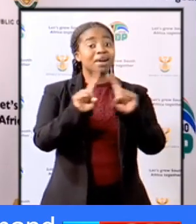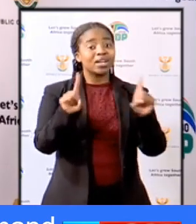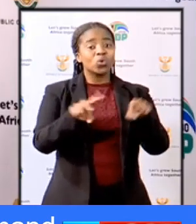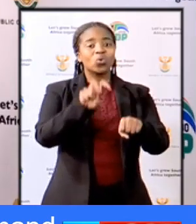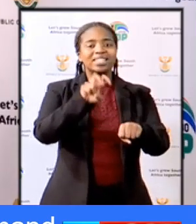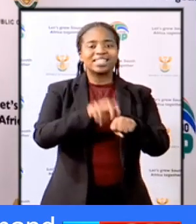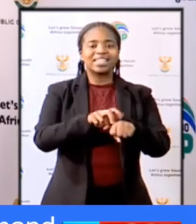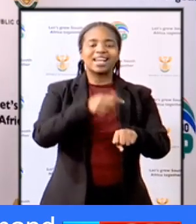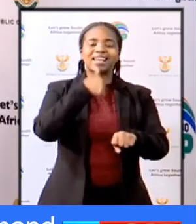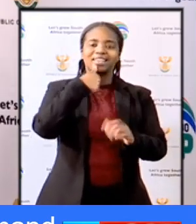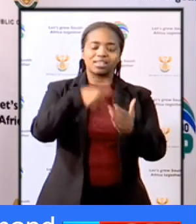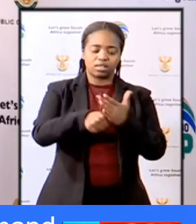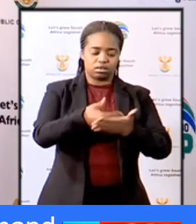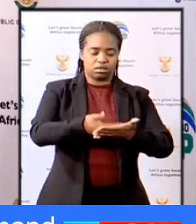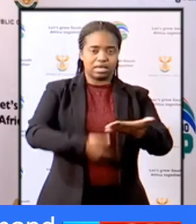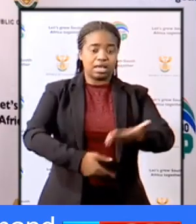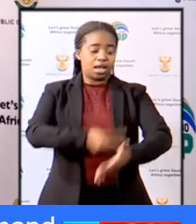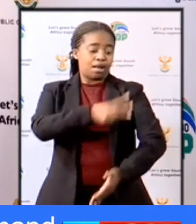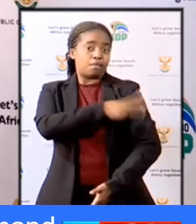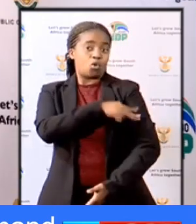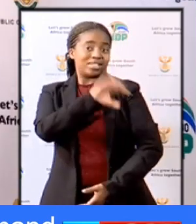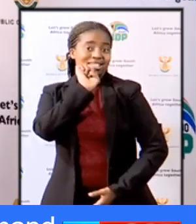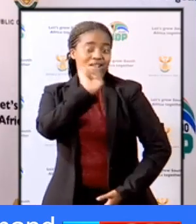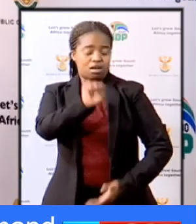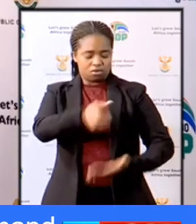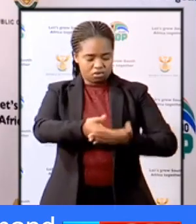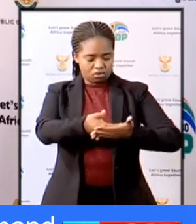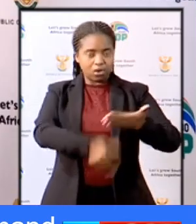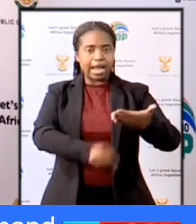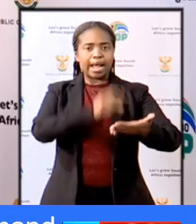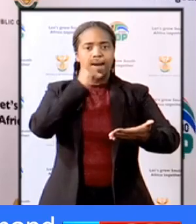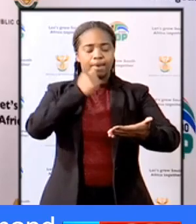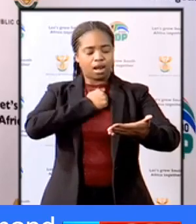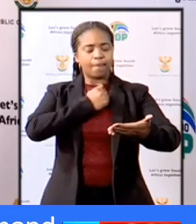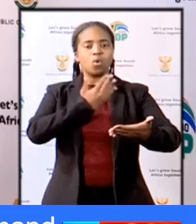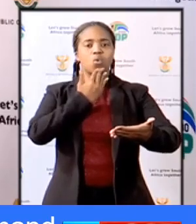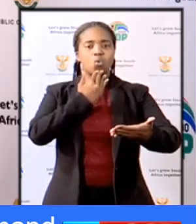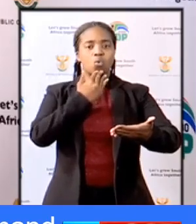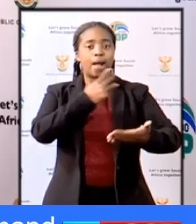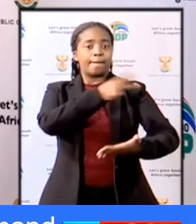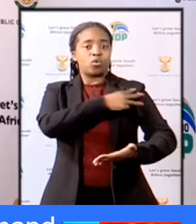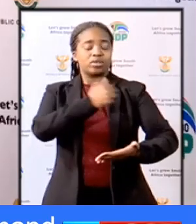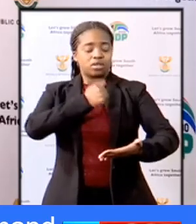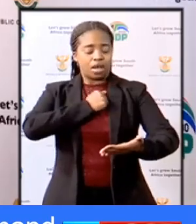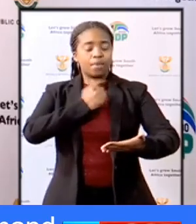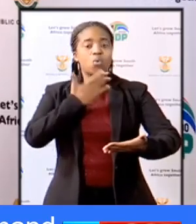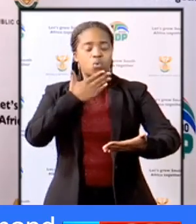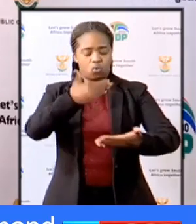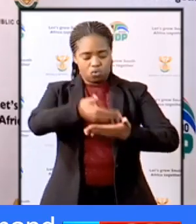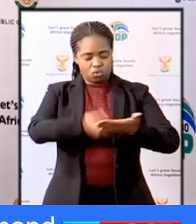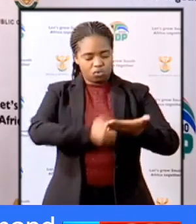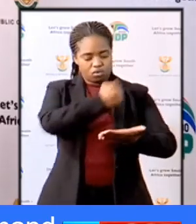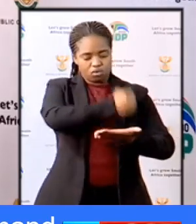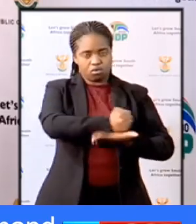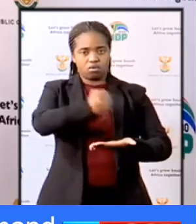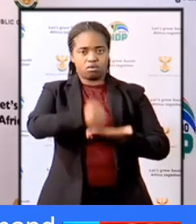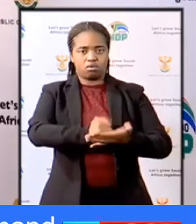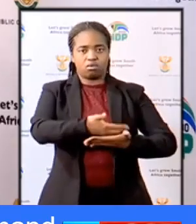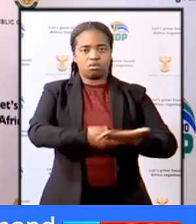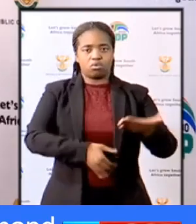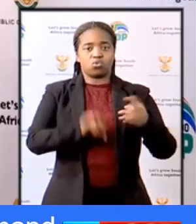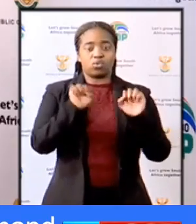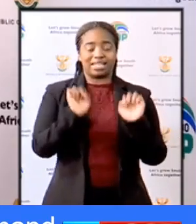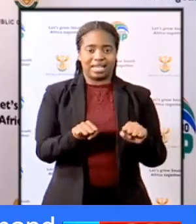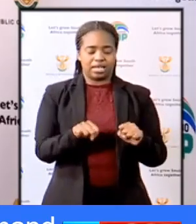ube nemvume ephuma kumqashi ekhombisayo ukuthi uhamba ngomsebenzi noma uhamba nge-business.